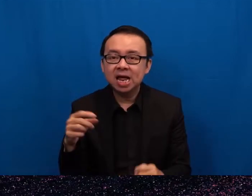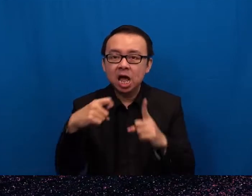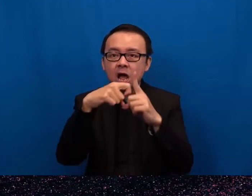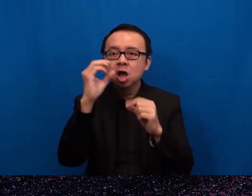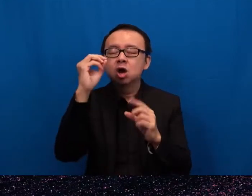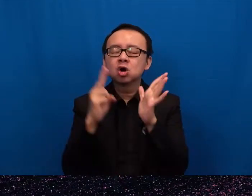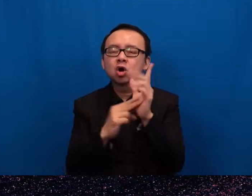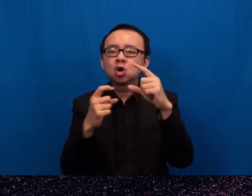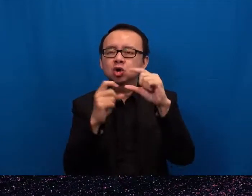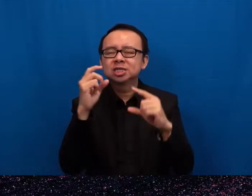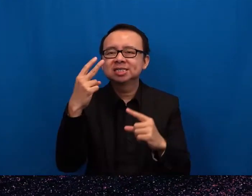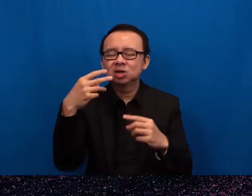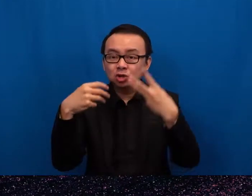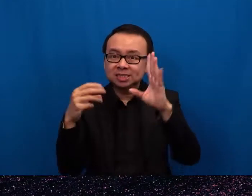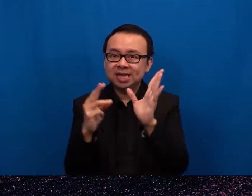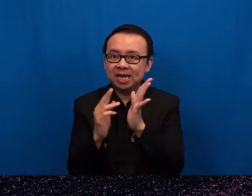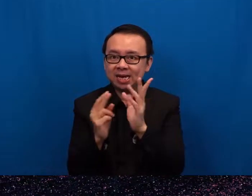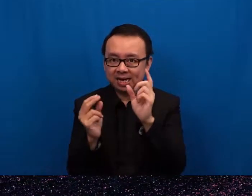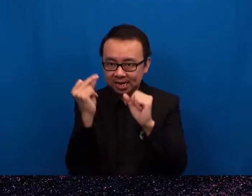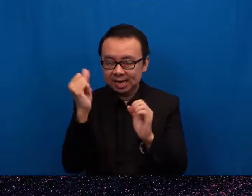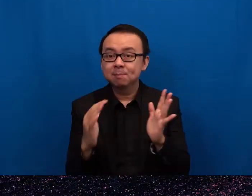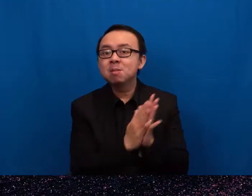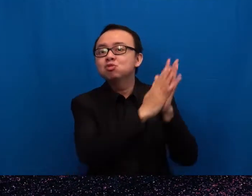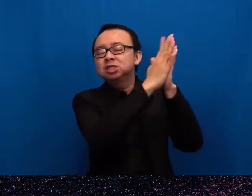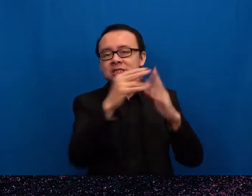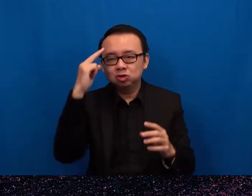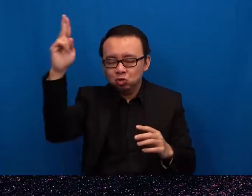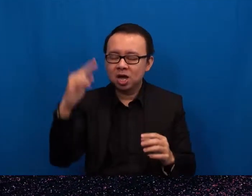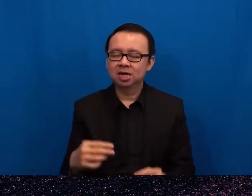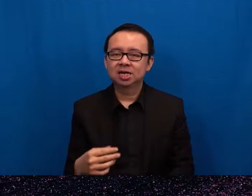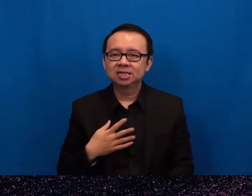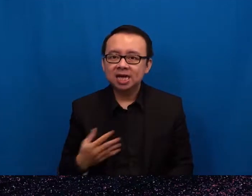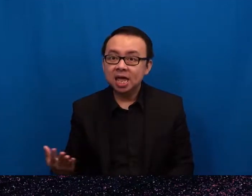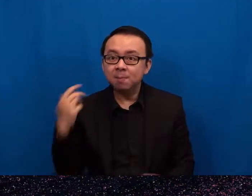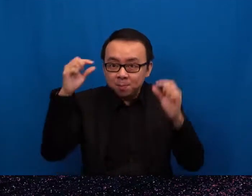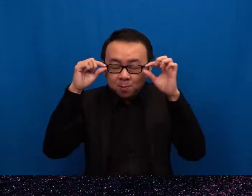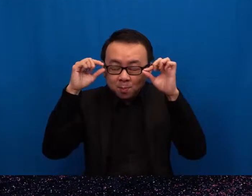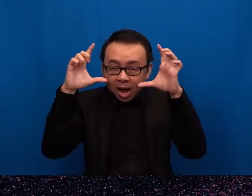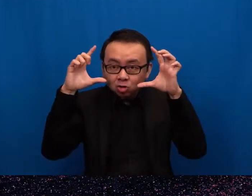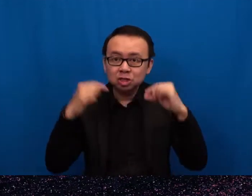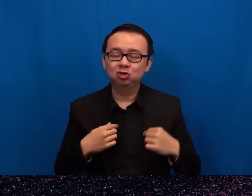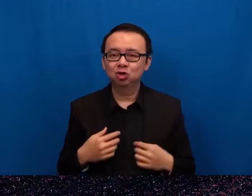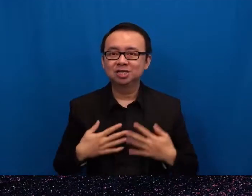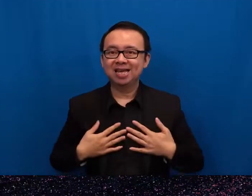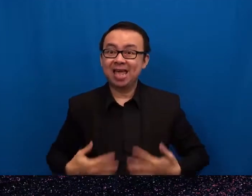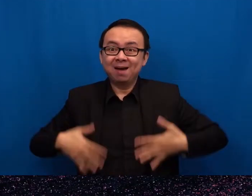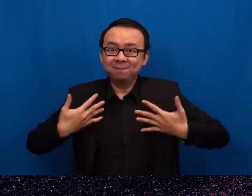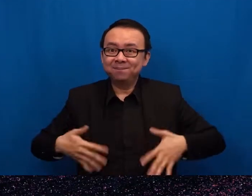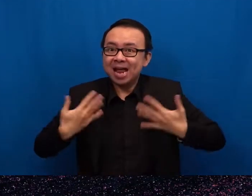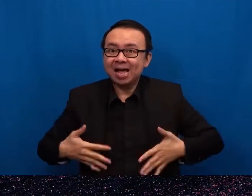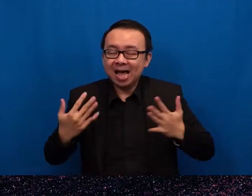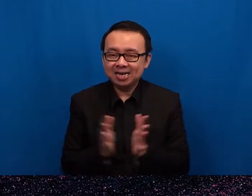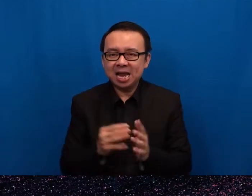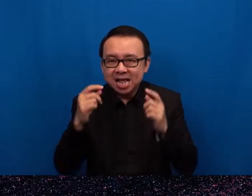memuji, menyembah Tuhan. Aduh, bangun dari tidur itu berlinang air mata. Saya senang, saya rindu saat